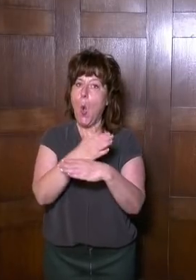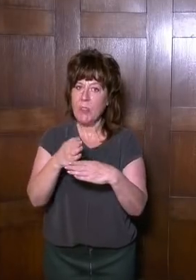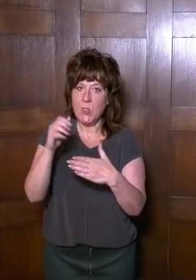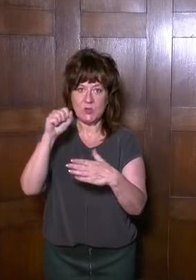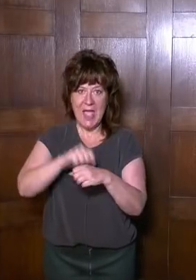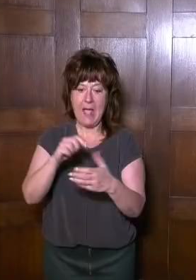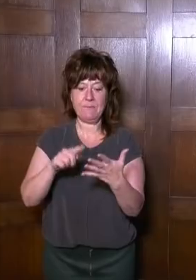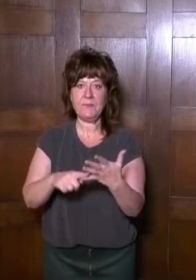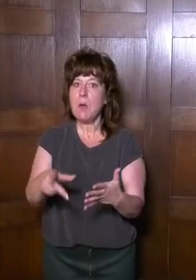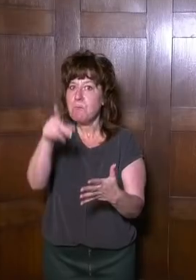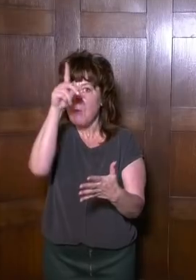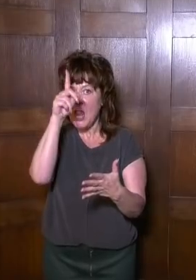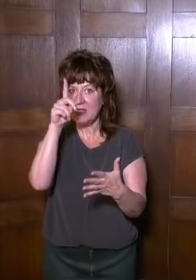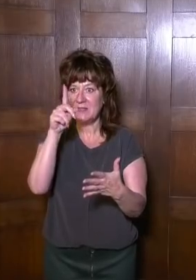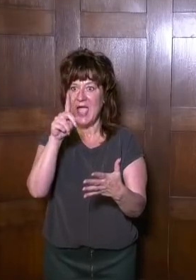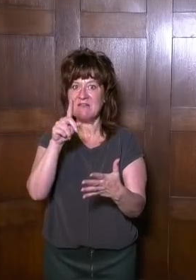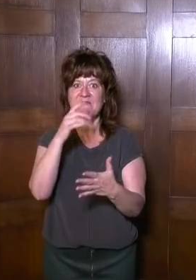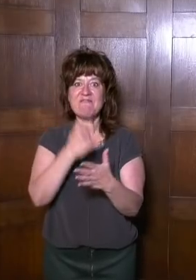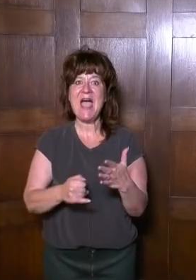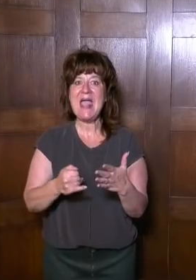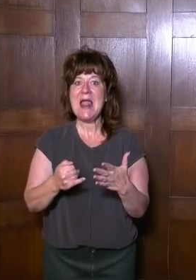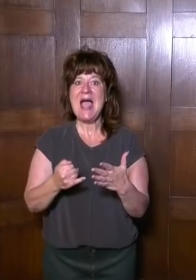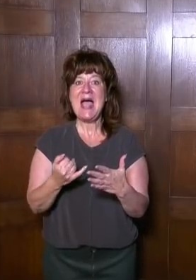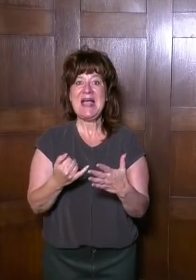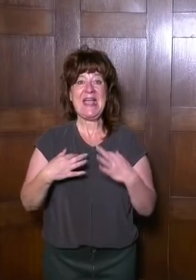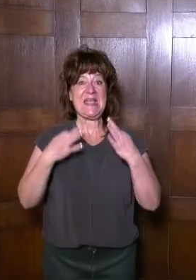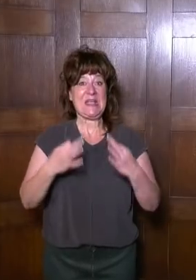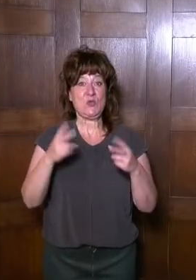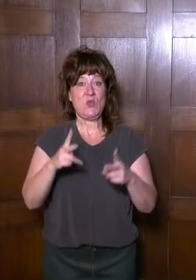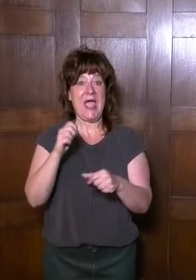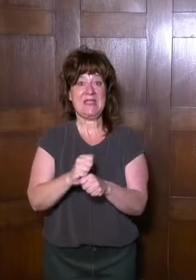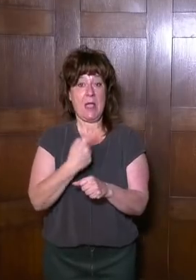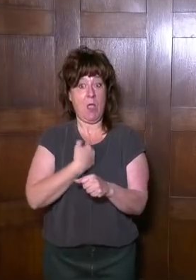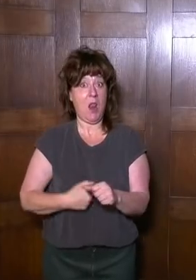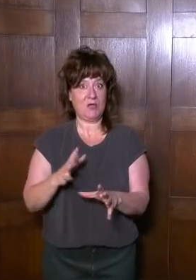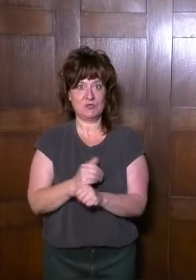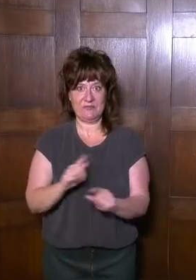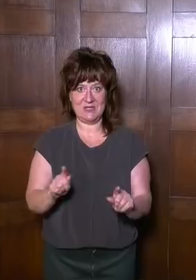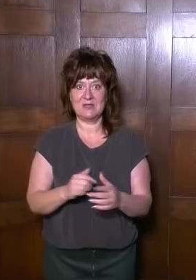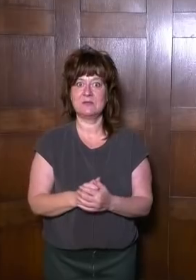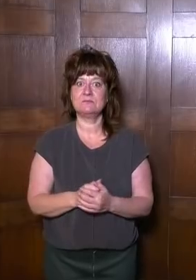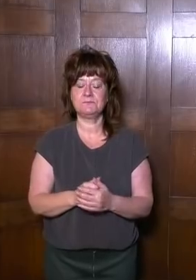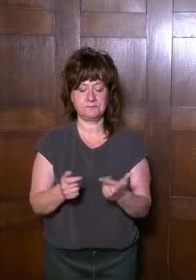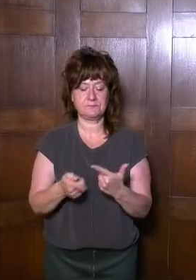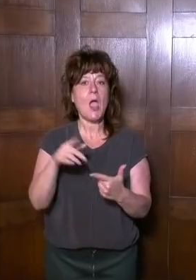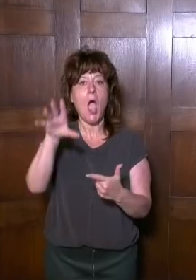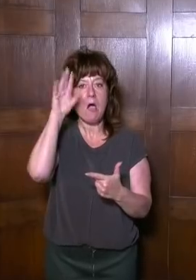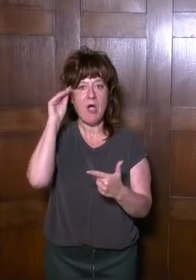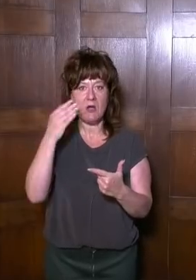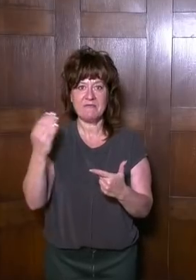Ordnungsämtern, Polizei, weil alleine kann ein Gesundheitsamt sowas natürlich nicht bewältigen. Die nächste Erfahrung, die ich gemacht